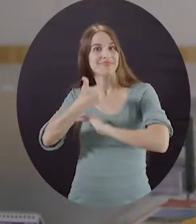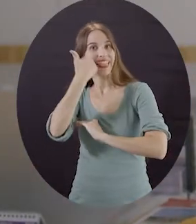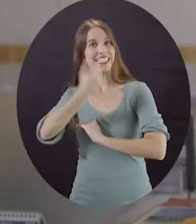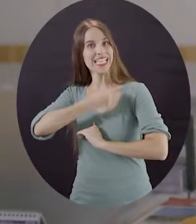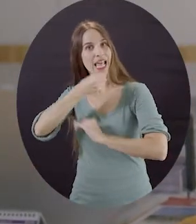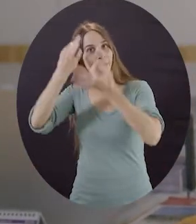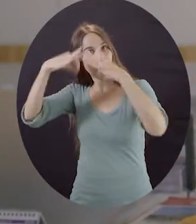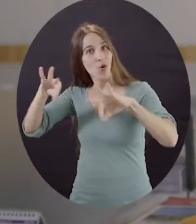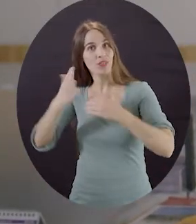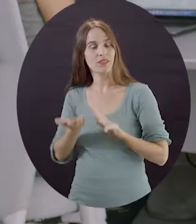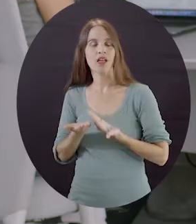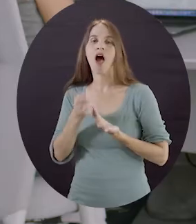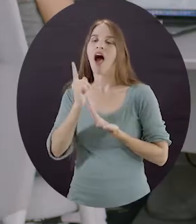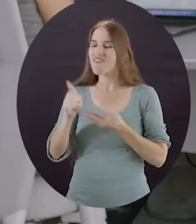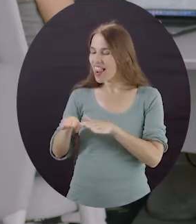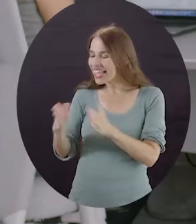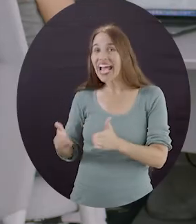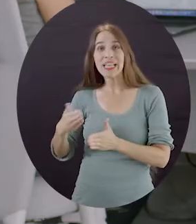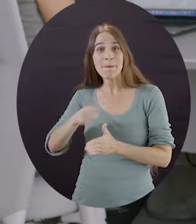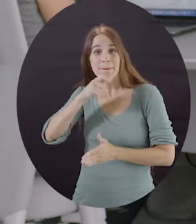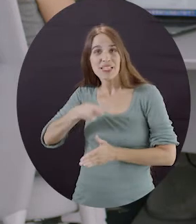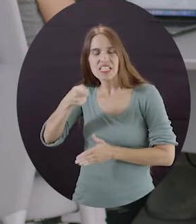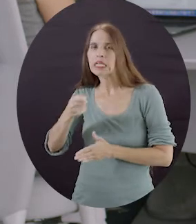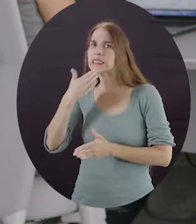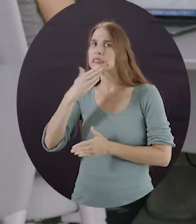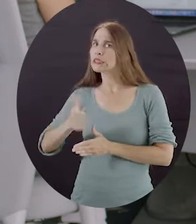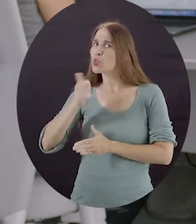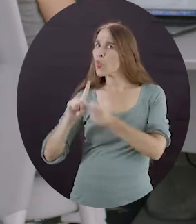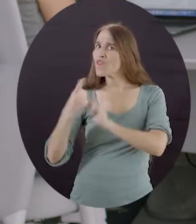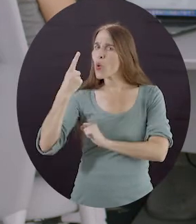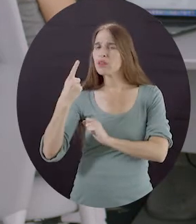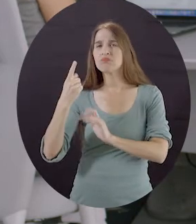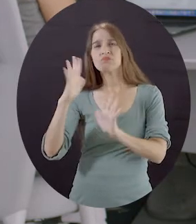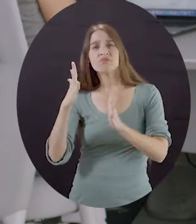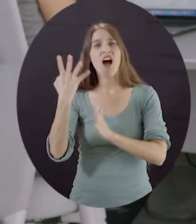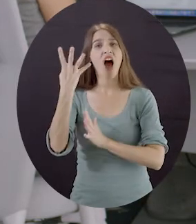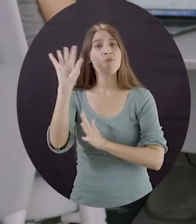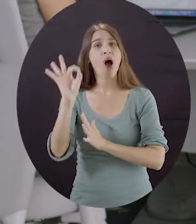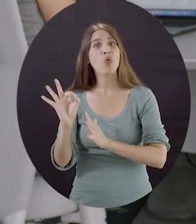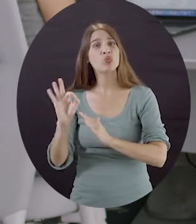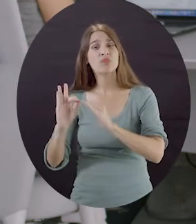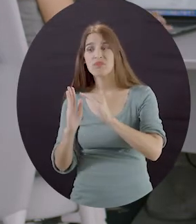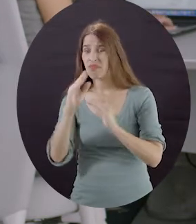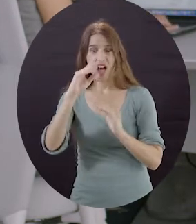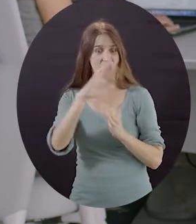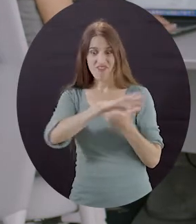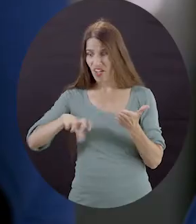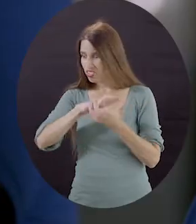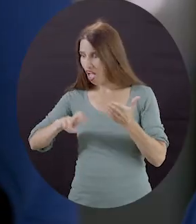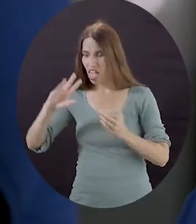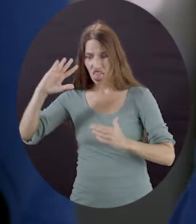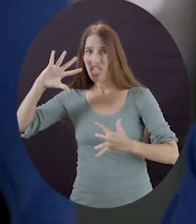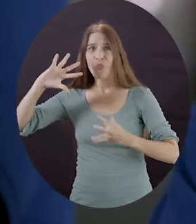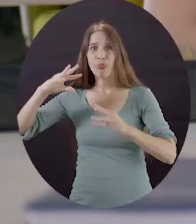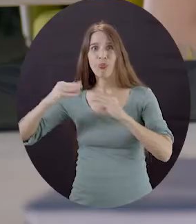להזדקן בכבוד. אבל לקרן הפנסיה שלך יש דמי ניהול גבוהים. נגיד בשיעור של 4% מההפקדות